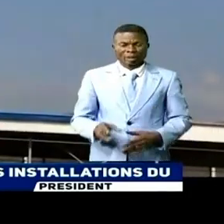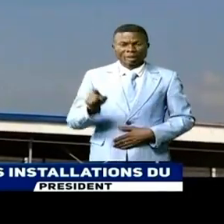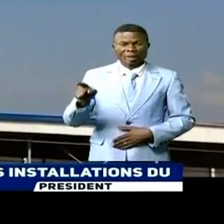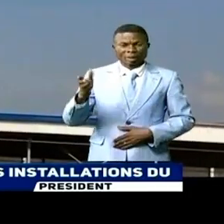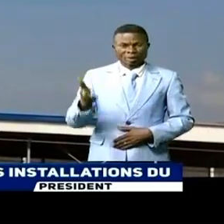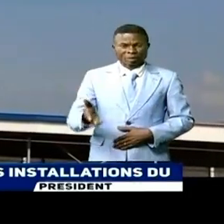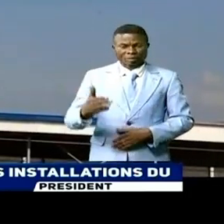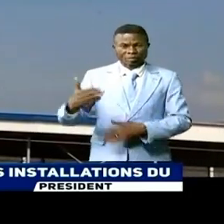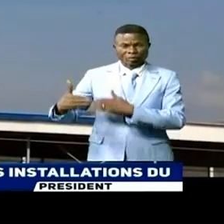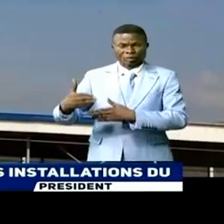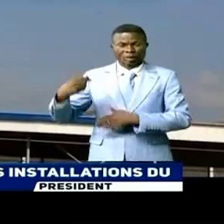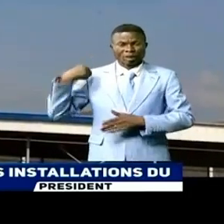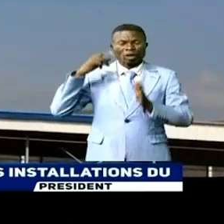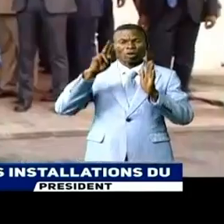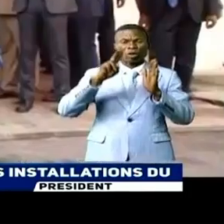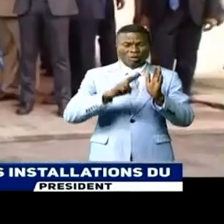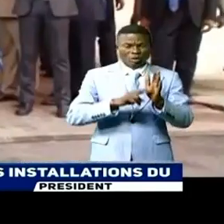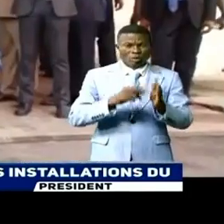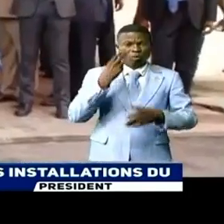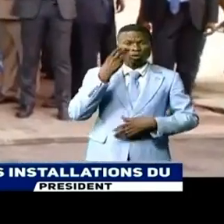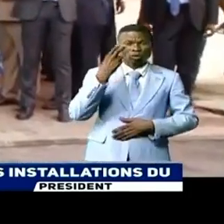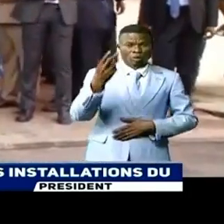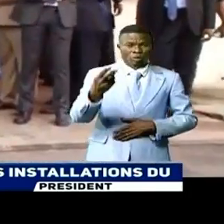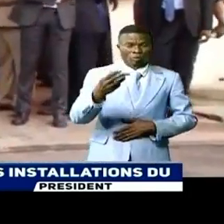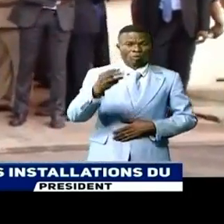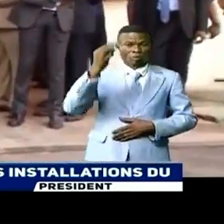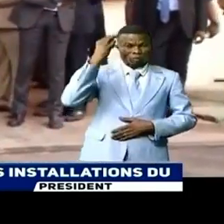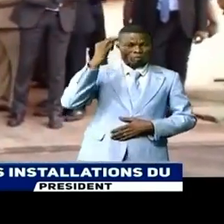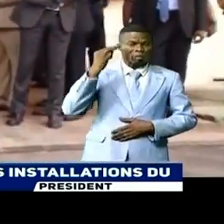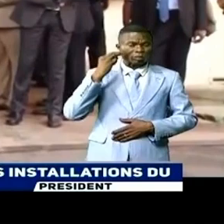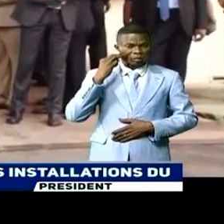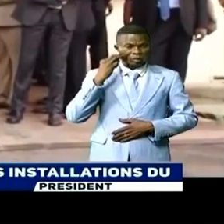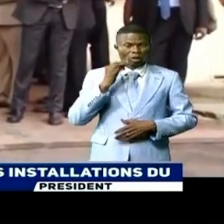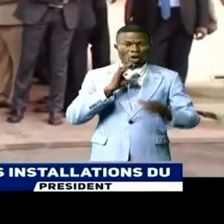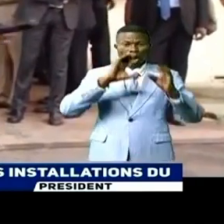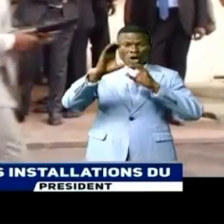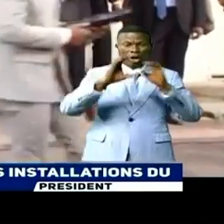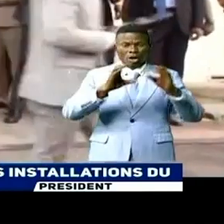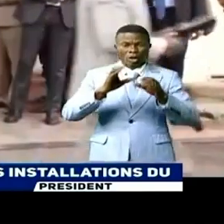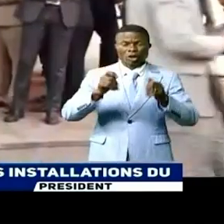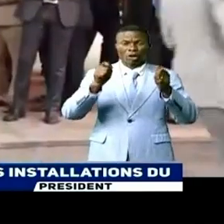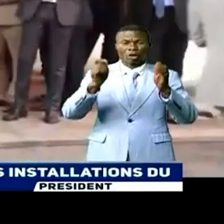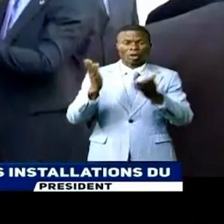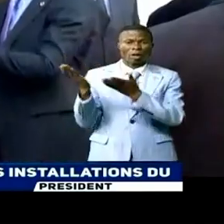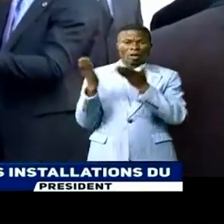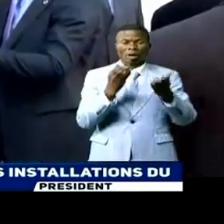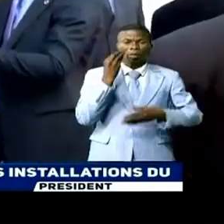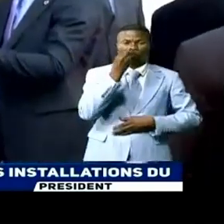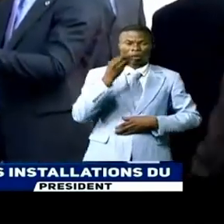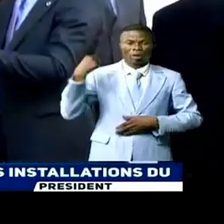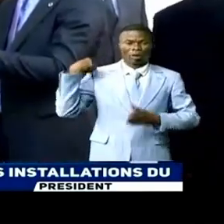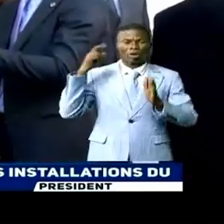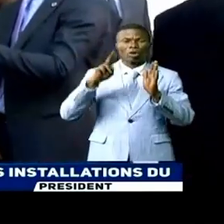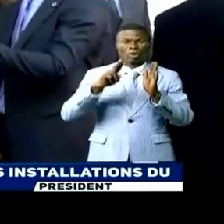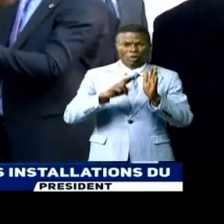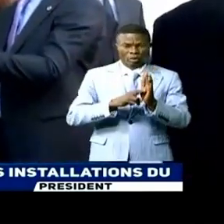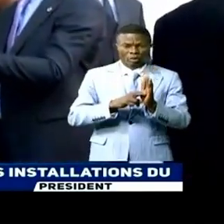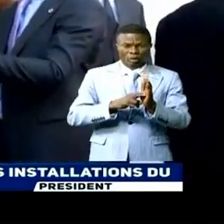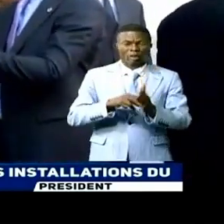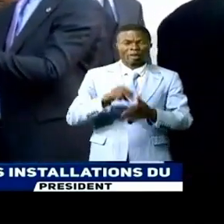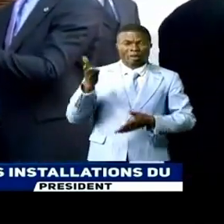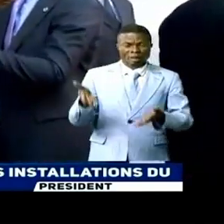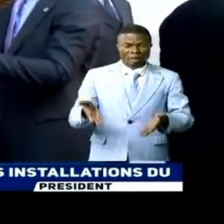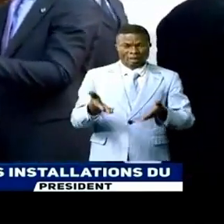côté gouvernement il y avait le ministre de la communication et médias porte-parole du gouvernement patrick moya